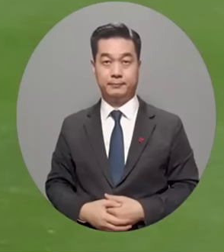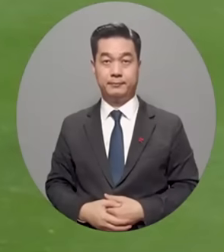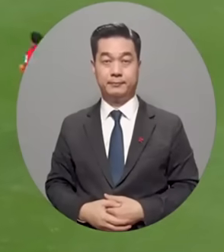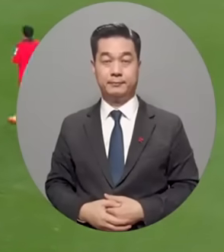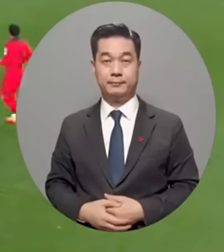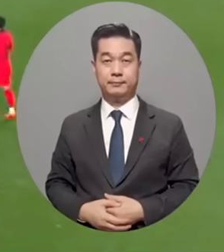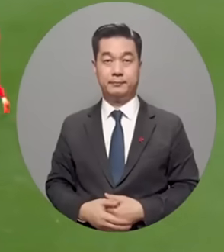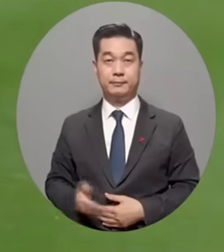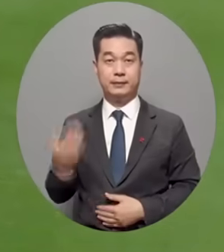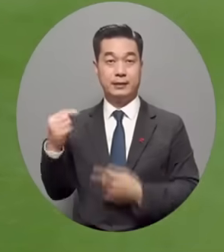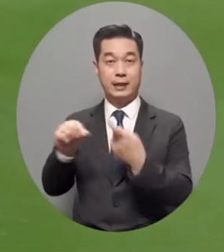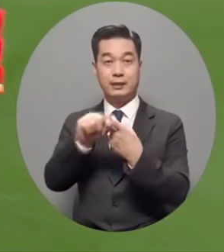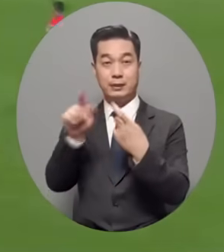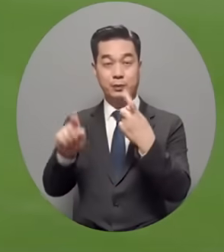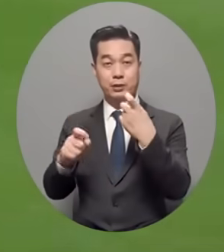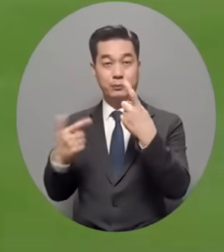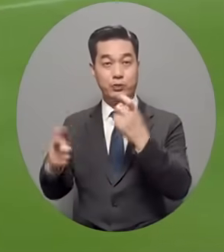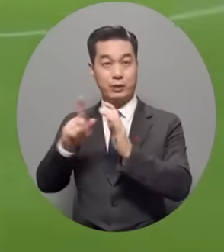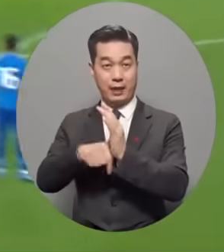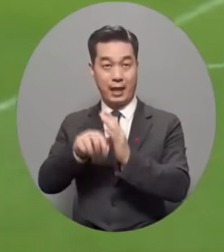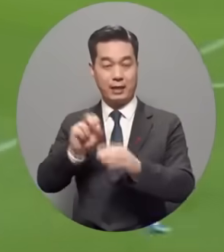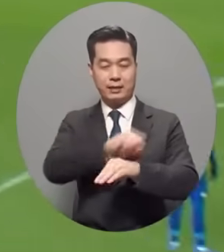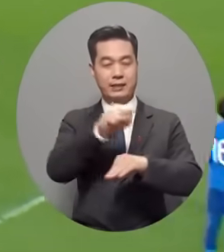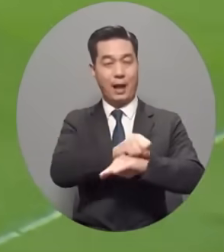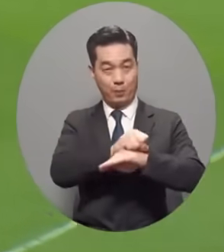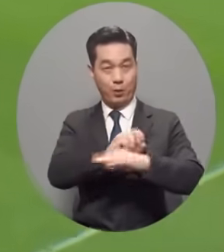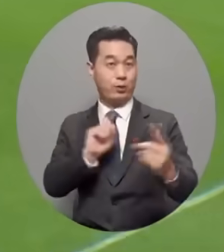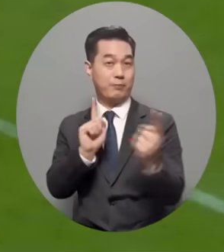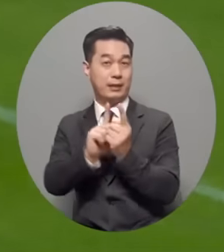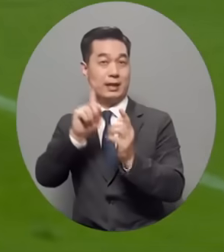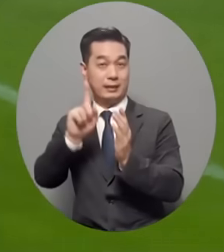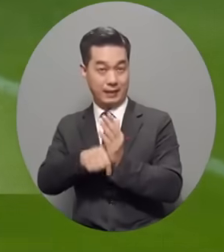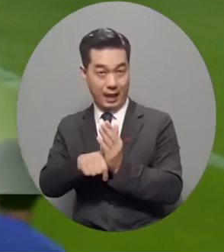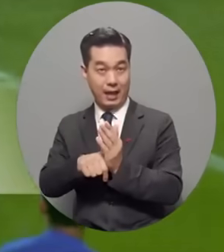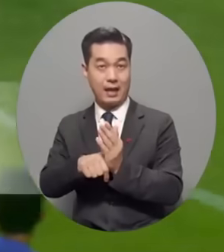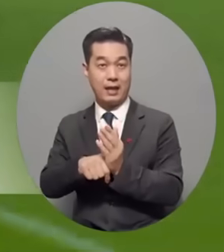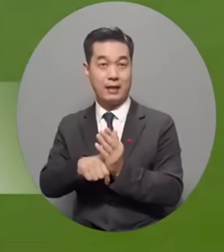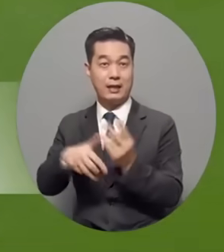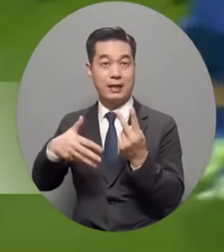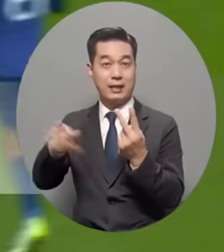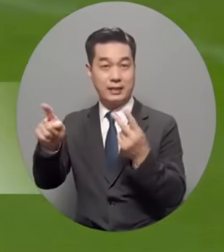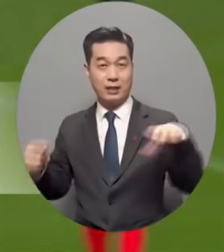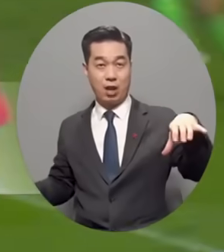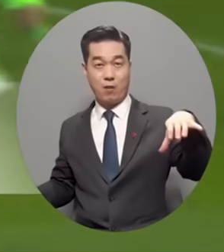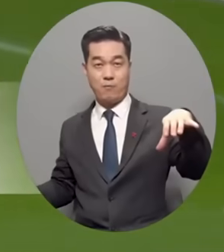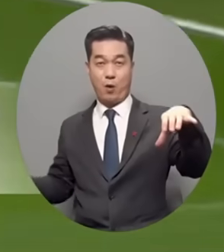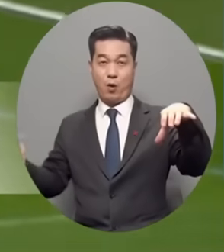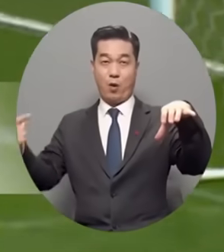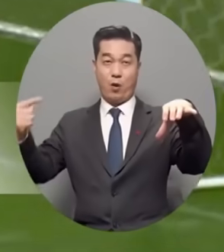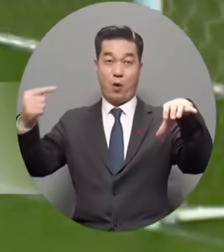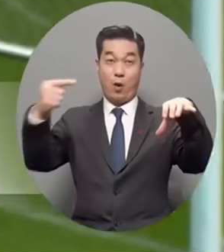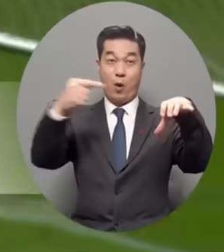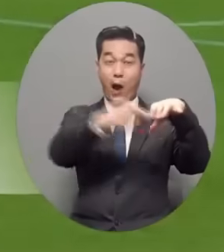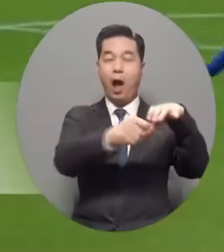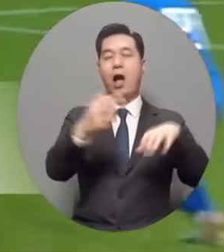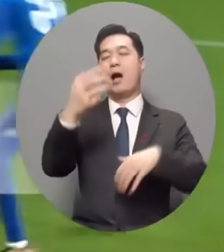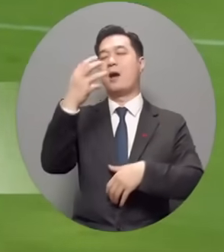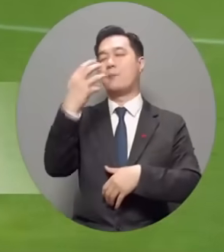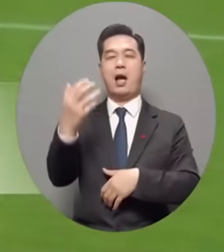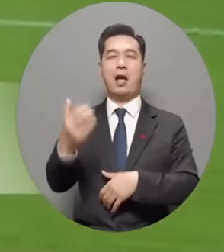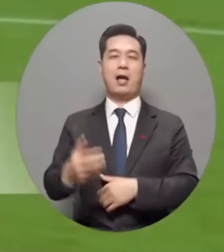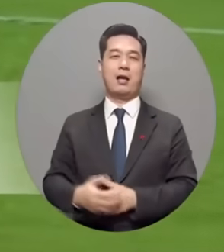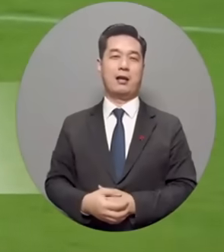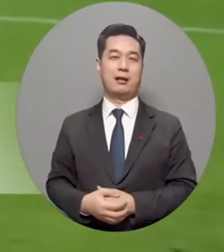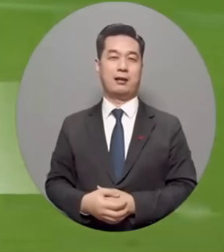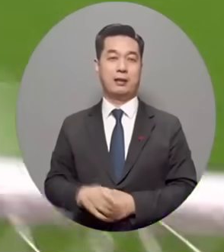지난달 16일 싱가포르와의 월드컵 2차 예선 1차전에서 나온 골이죠. 왼발로 기가 막히게 감아찬 손흥민의 원더골.